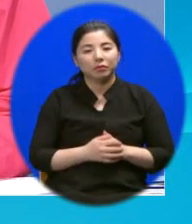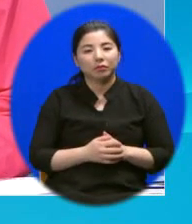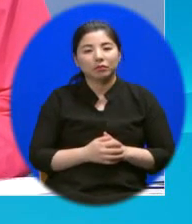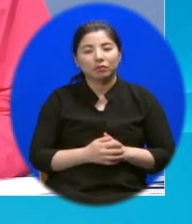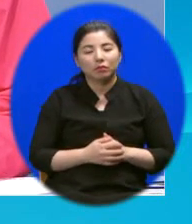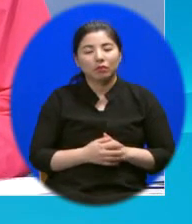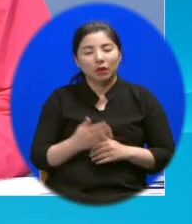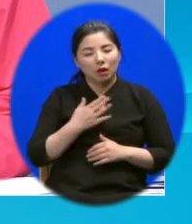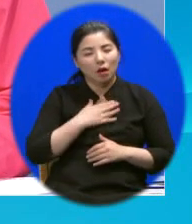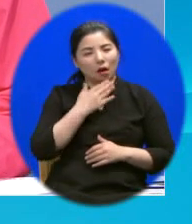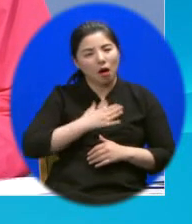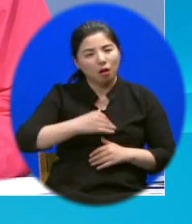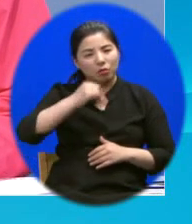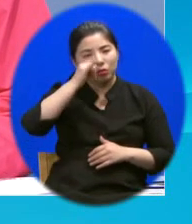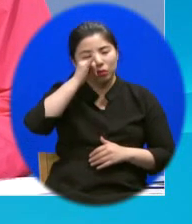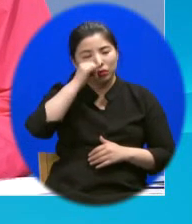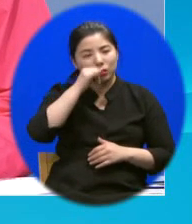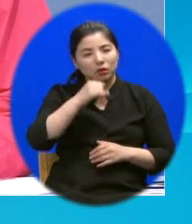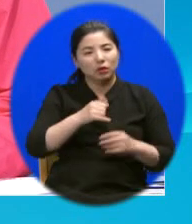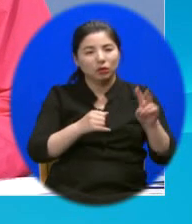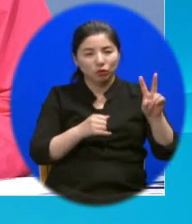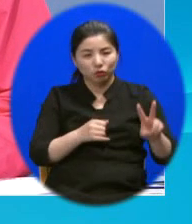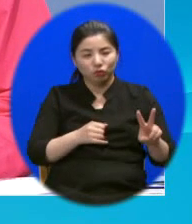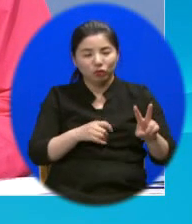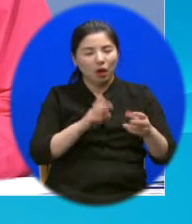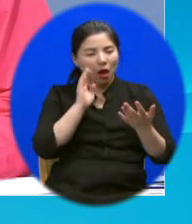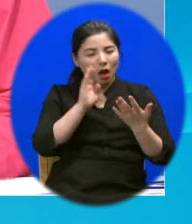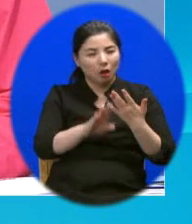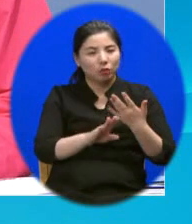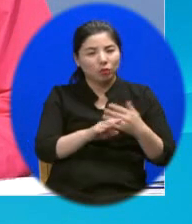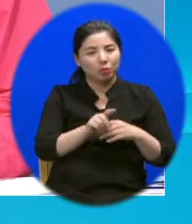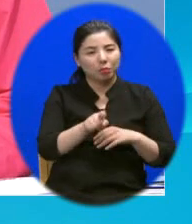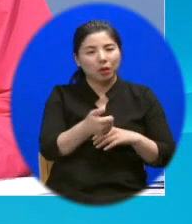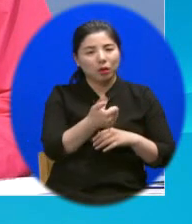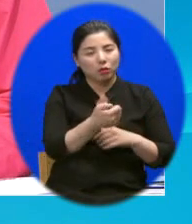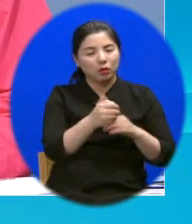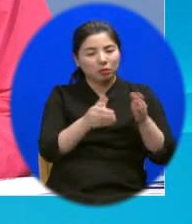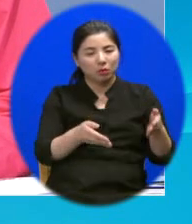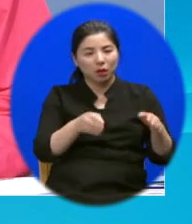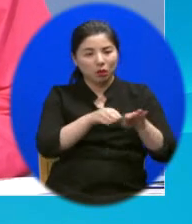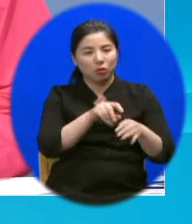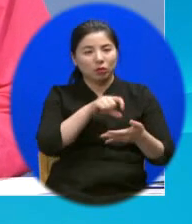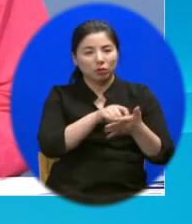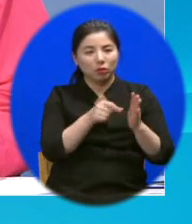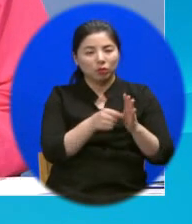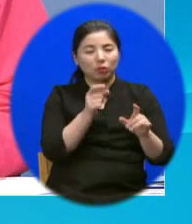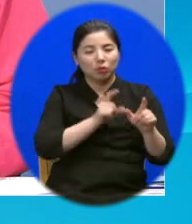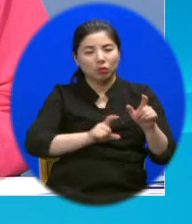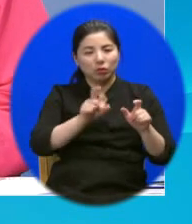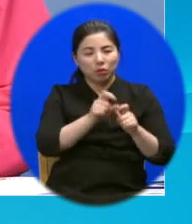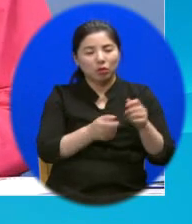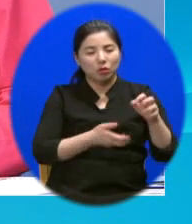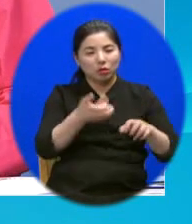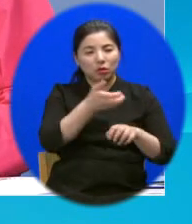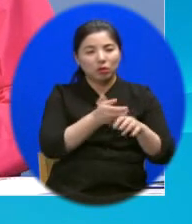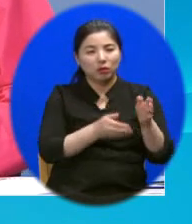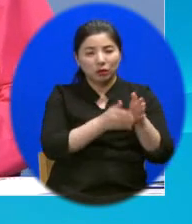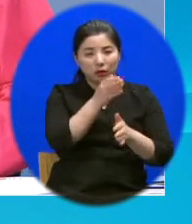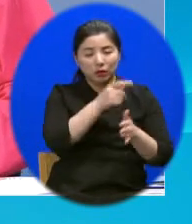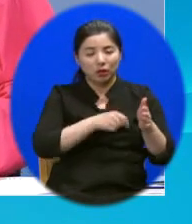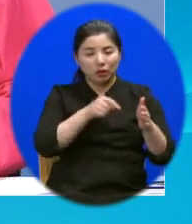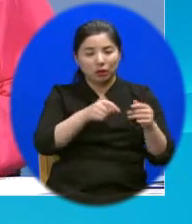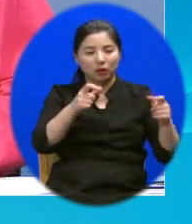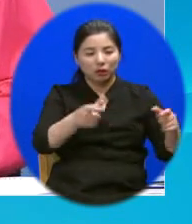제가 알기로는 혁신도시 시즌 투 는 나 프로 1 150여개의 기관 정도가 더 이제 혁신도시 그